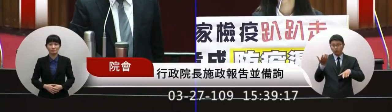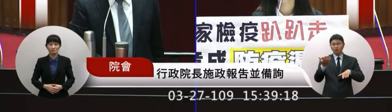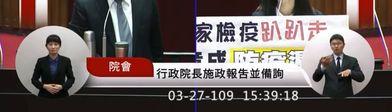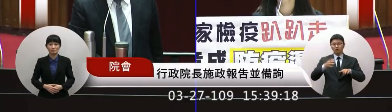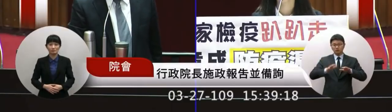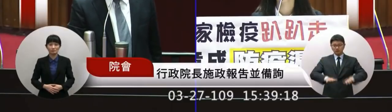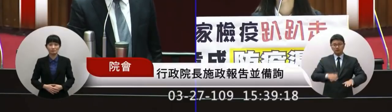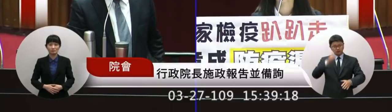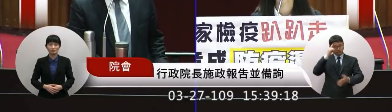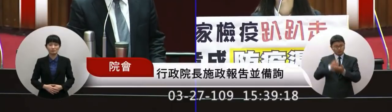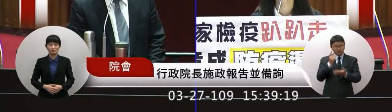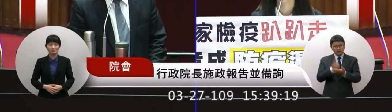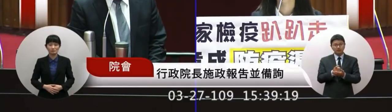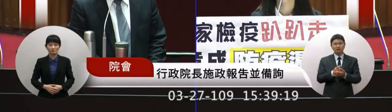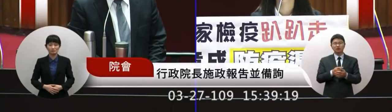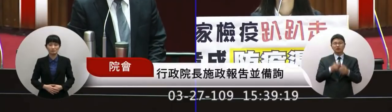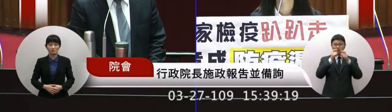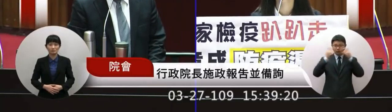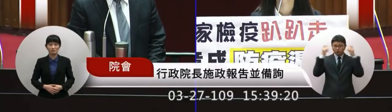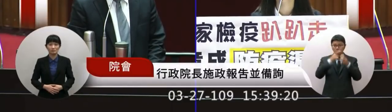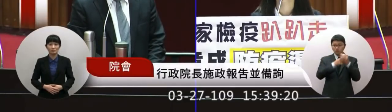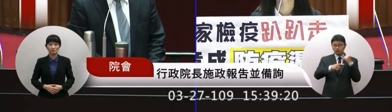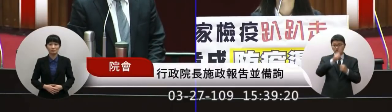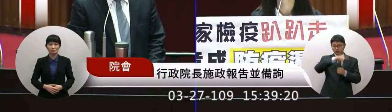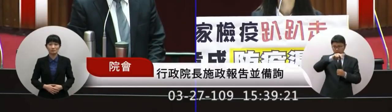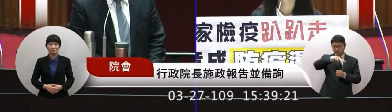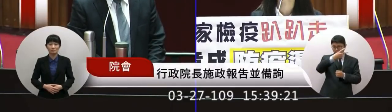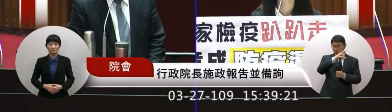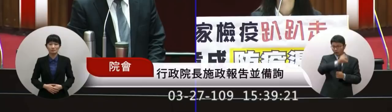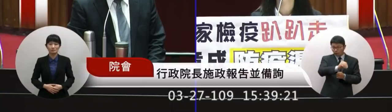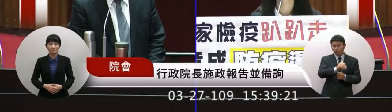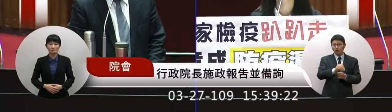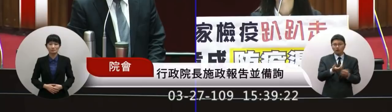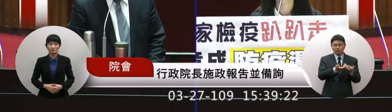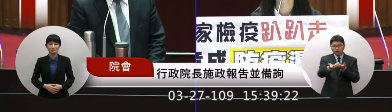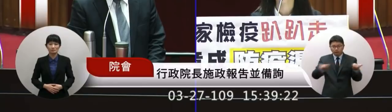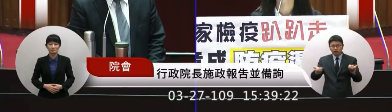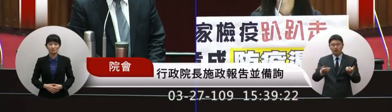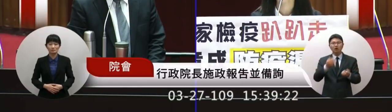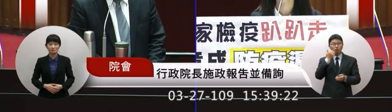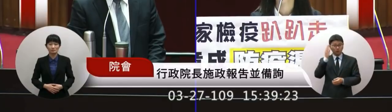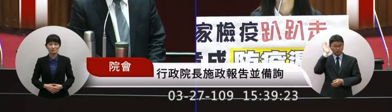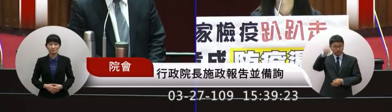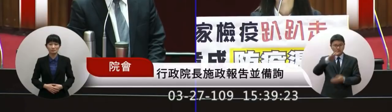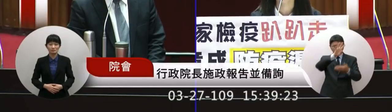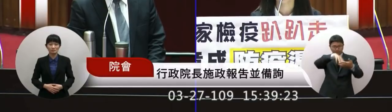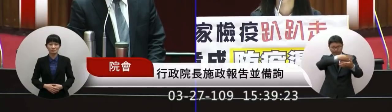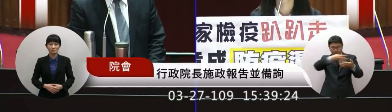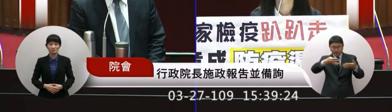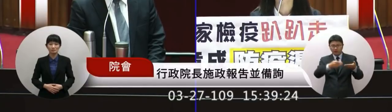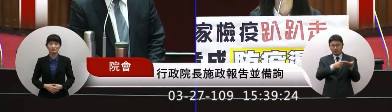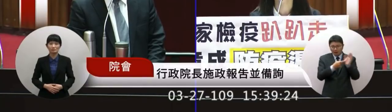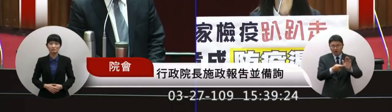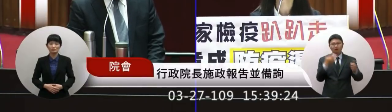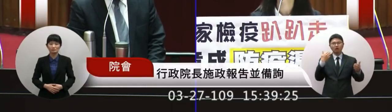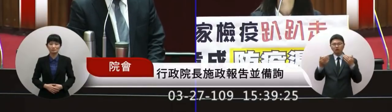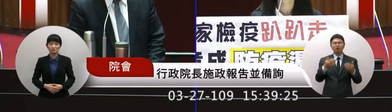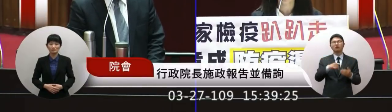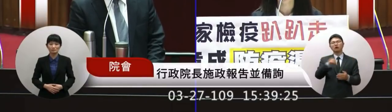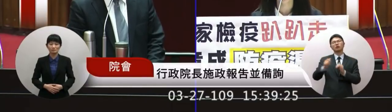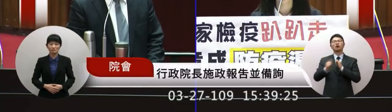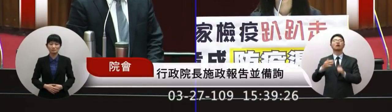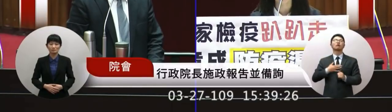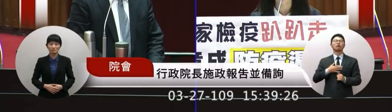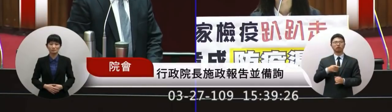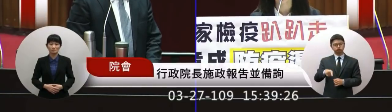到底我们每天现在产1200万口罩怎么分配的这个数据，未来如果能够有一个表格让大家知道的话，我觉得是更好的。 好，